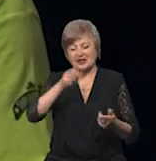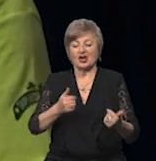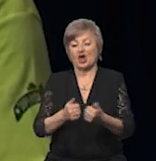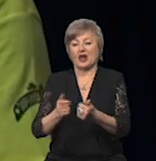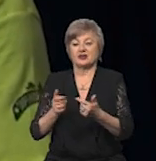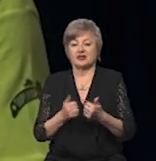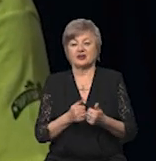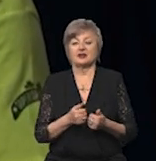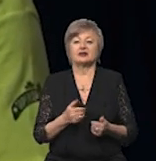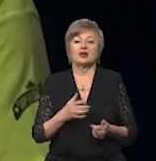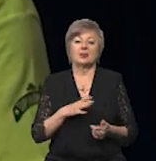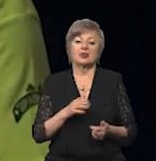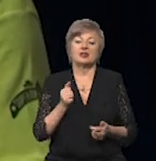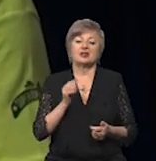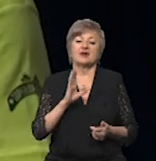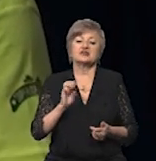був в Австралії,